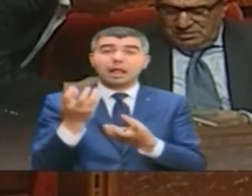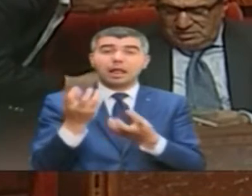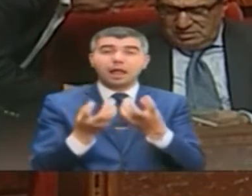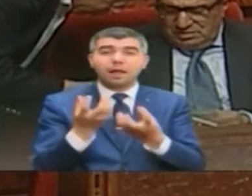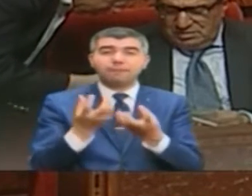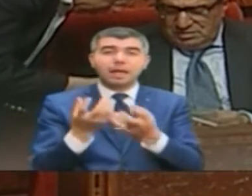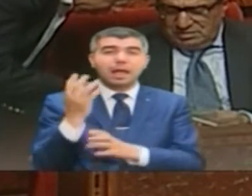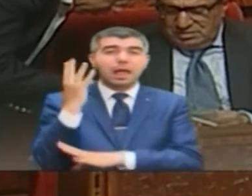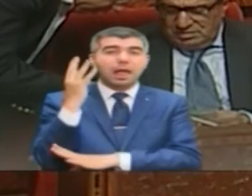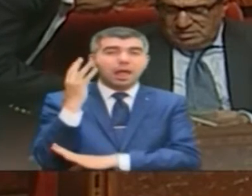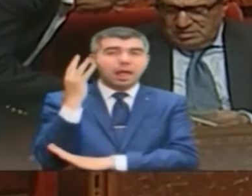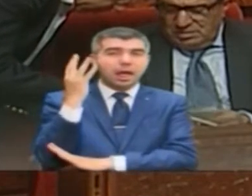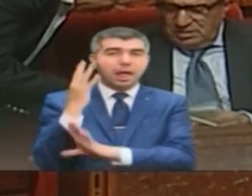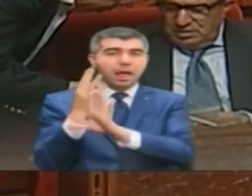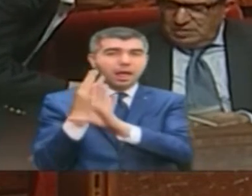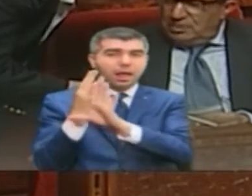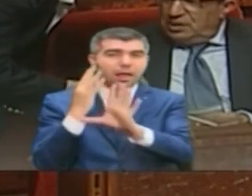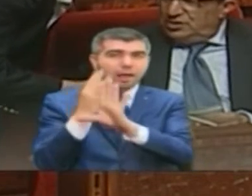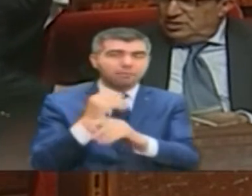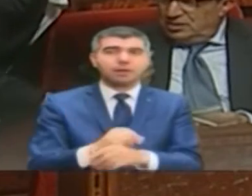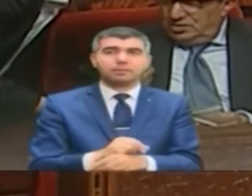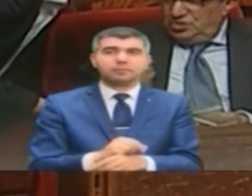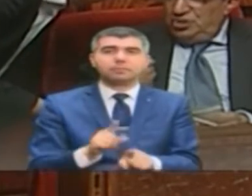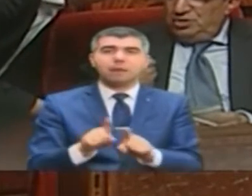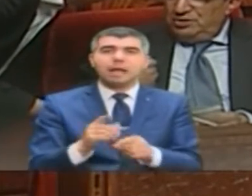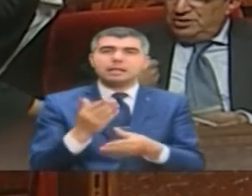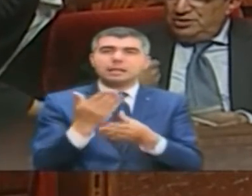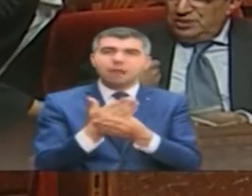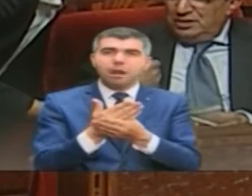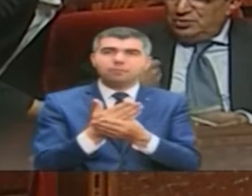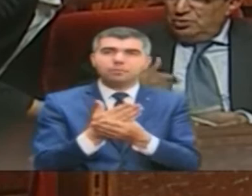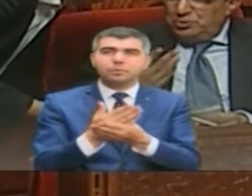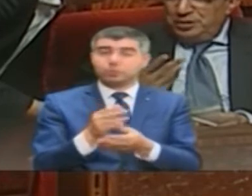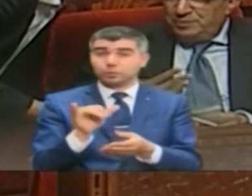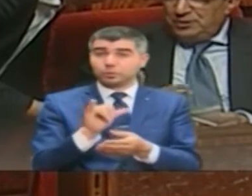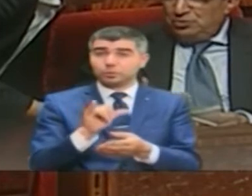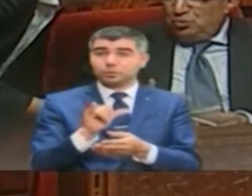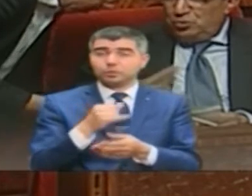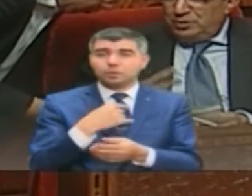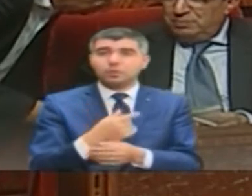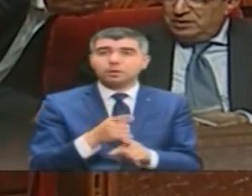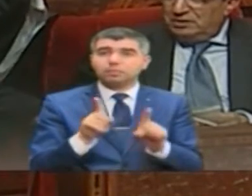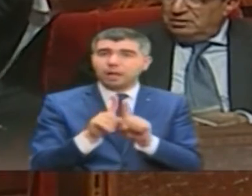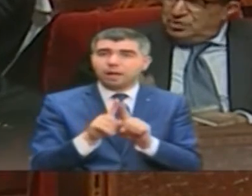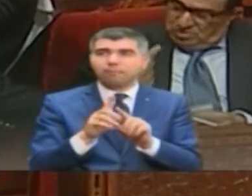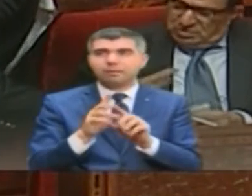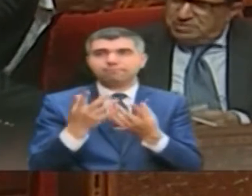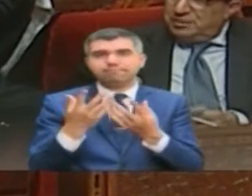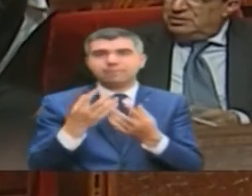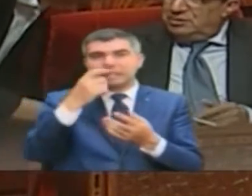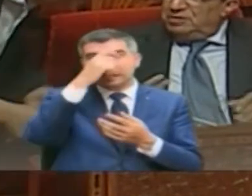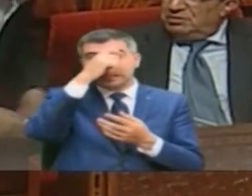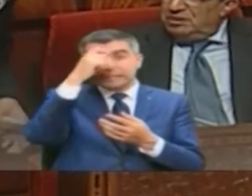ديالنا واللي بطبيعه الحال تسالت على الاسباب فهي من الناحيه العلميه هي مرتبطه بالظروف المناخيه بشكل